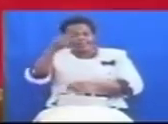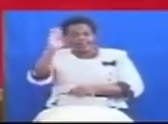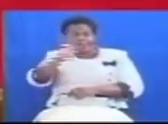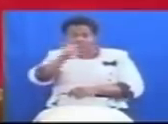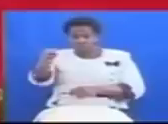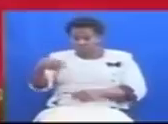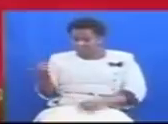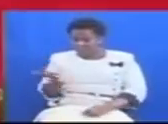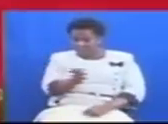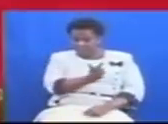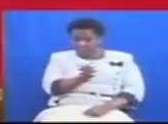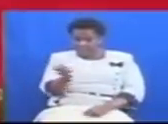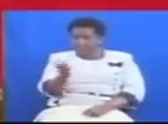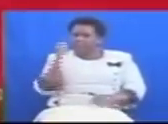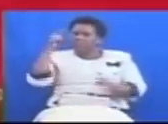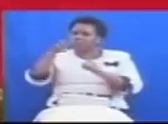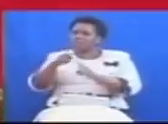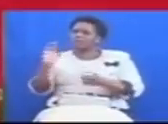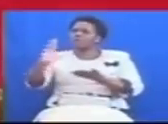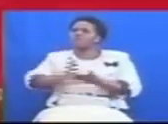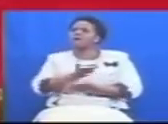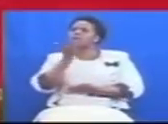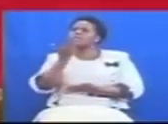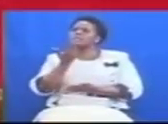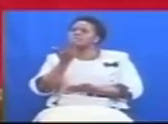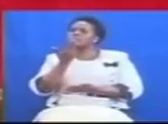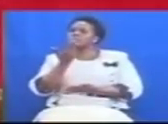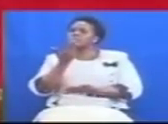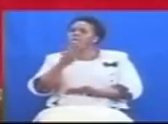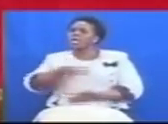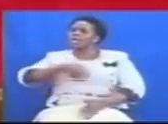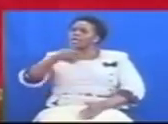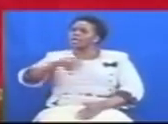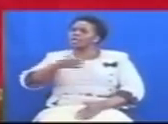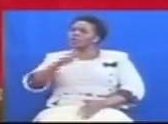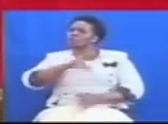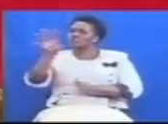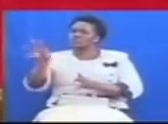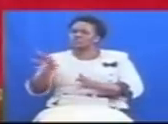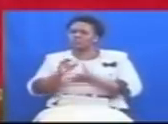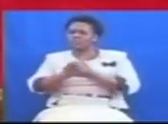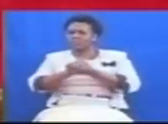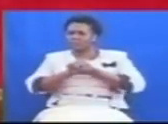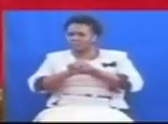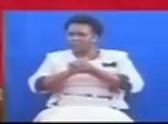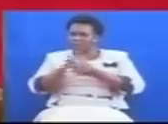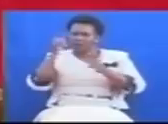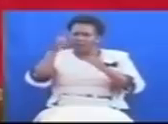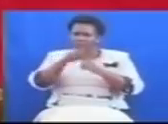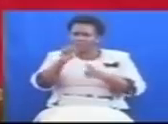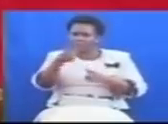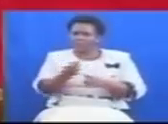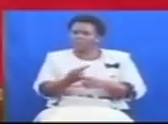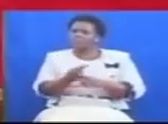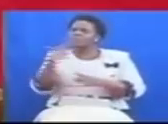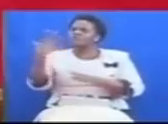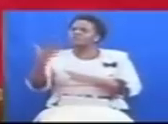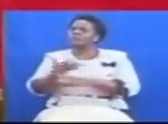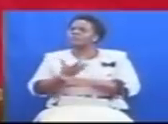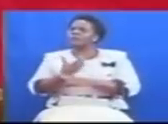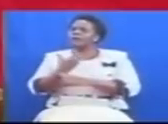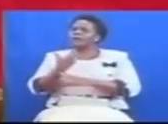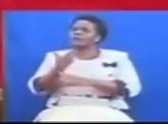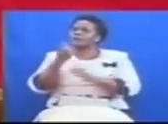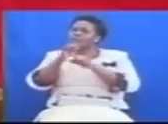ni kumaliza changamoto zote zinazokabili muungano wetu ili uendelee kuwa nguzo pekee ya kuimarisha amani,